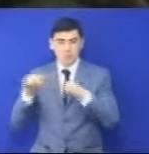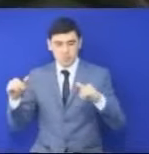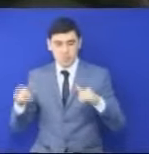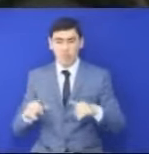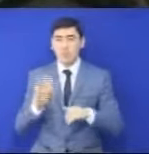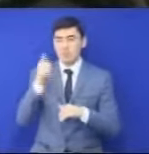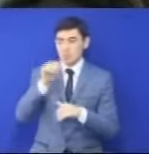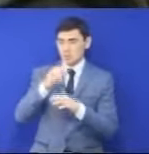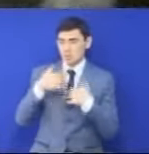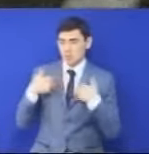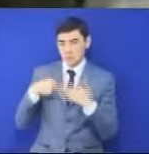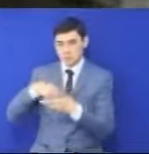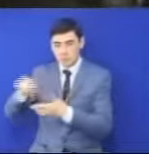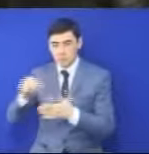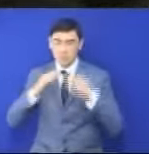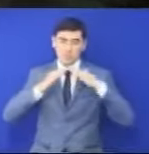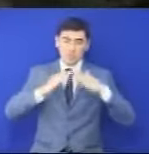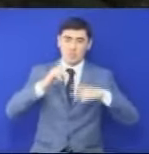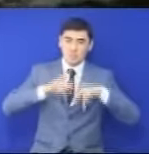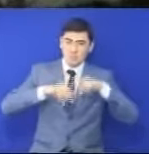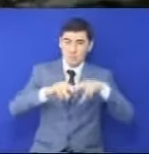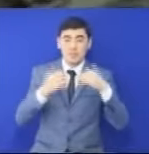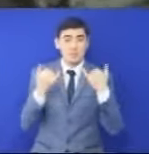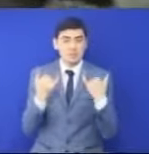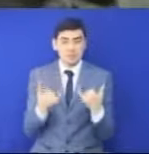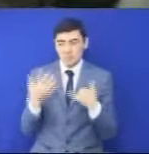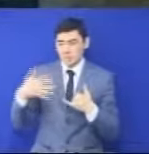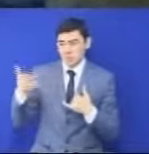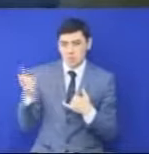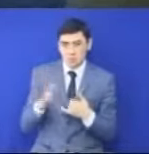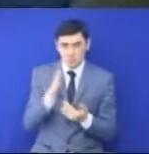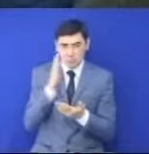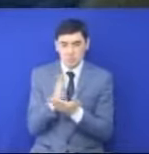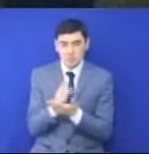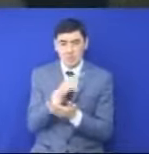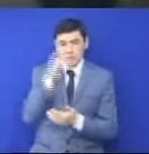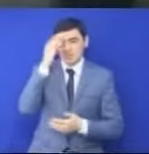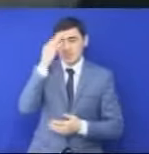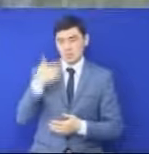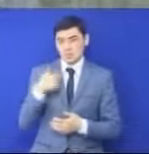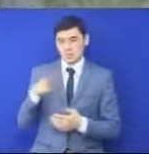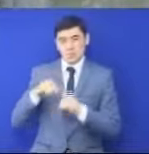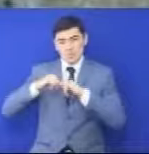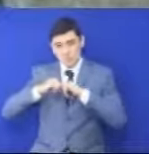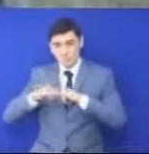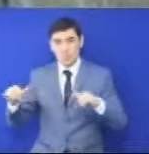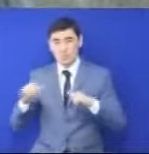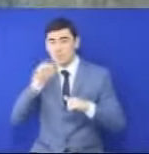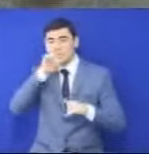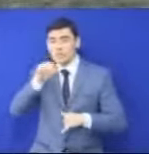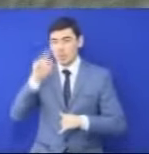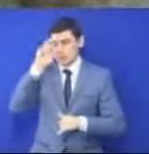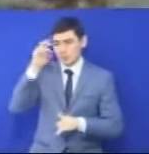построил откормочную площадку. Сегодня здесь находится уже 50 голов домашней скотины. Теперь Ерген намерен увеличить это количество благодаря